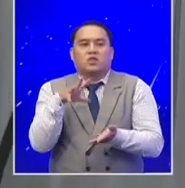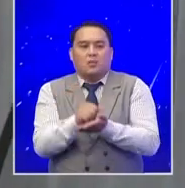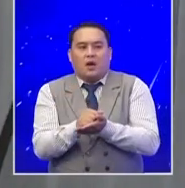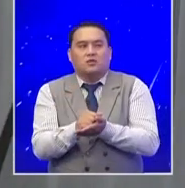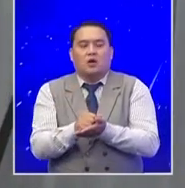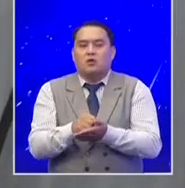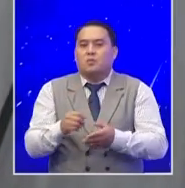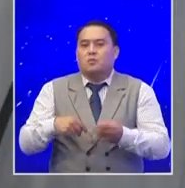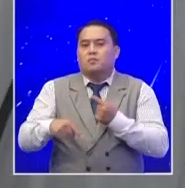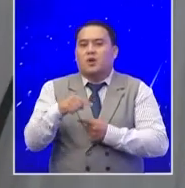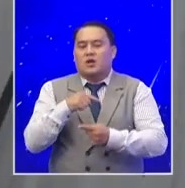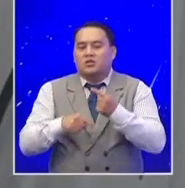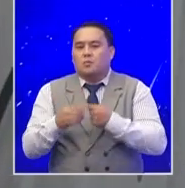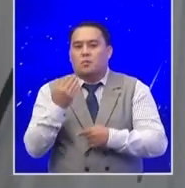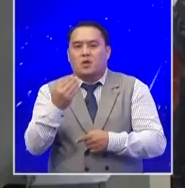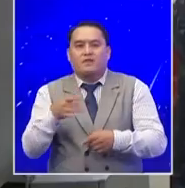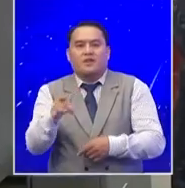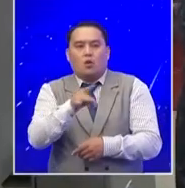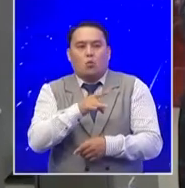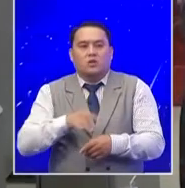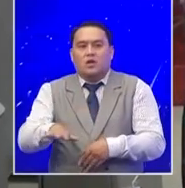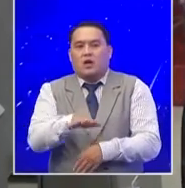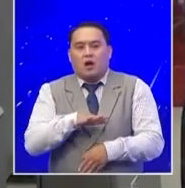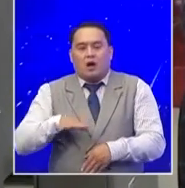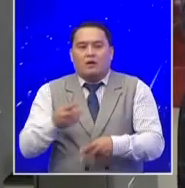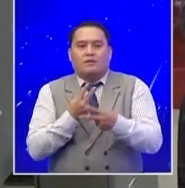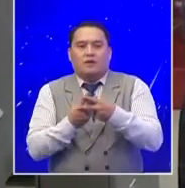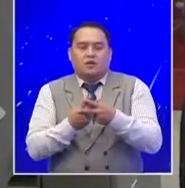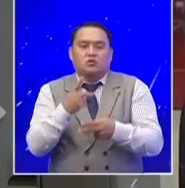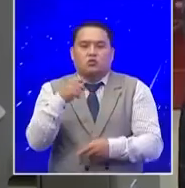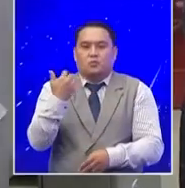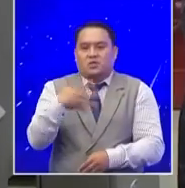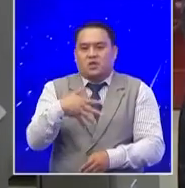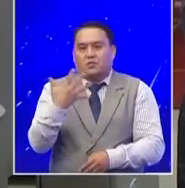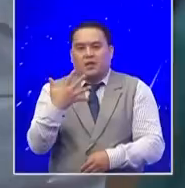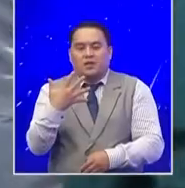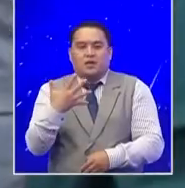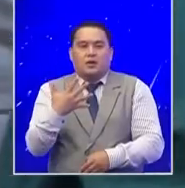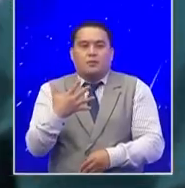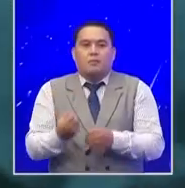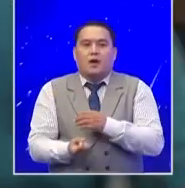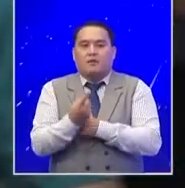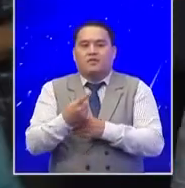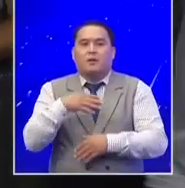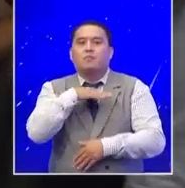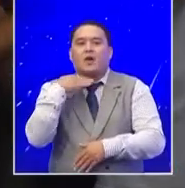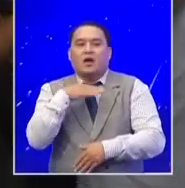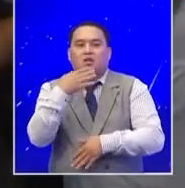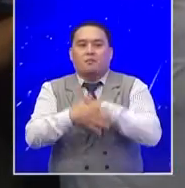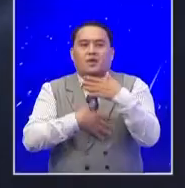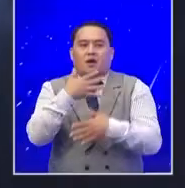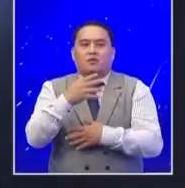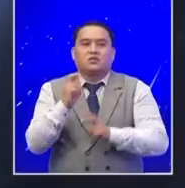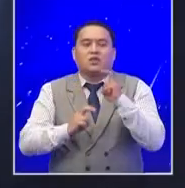давно, благодаря предприимчивым бизнесменам региона, на территории колонии ЛА 155/14 появился мясоперерабатывающий